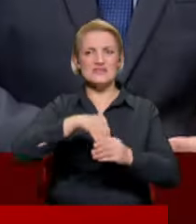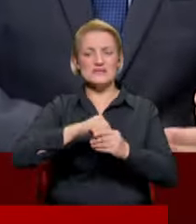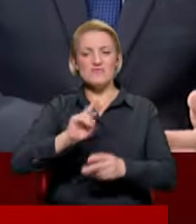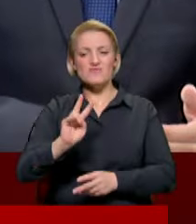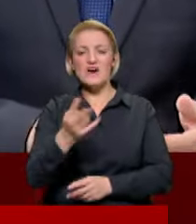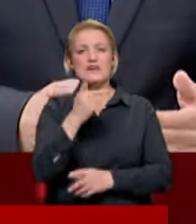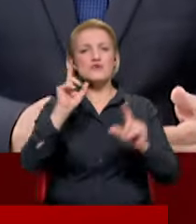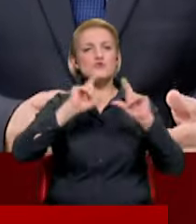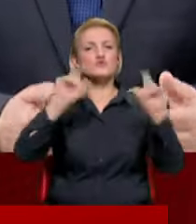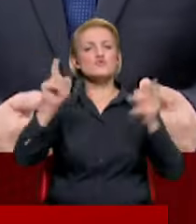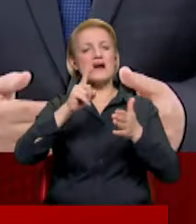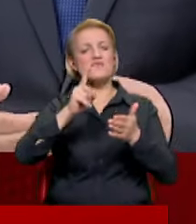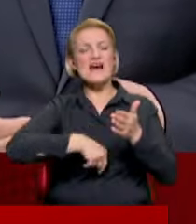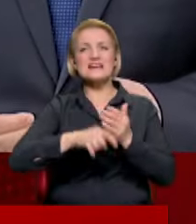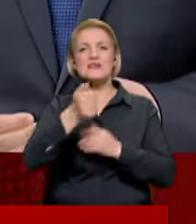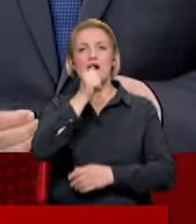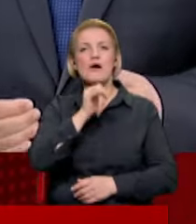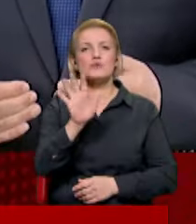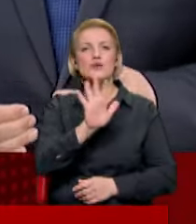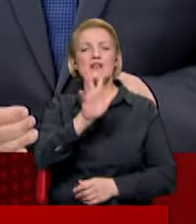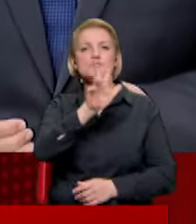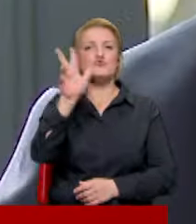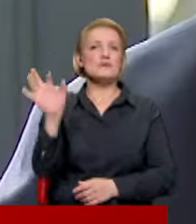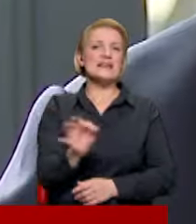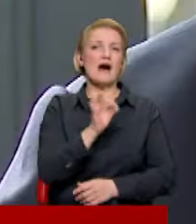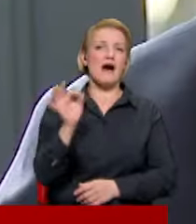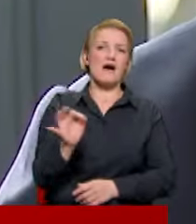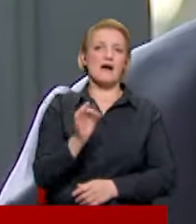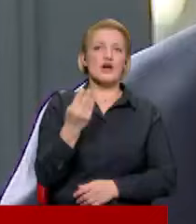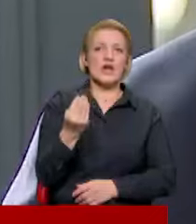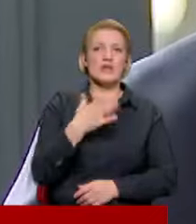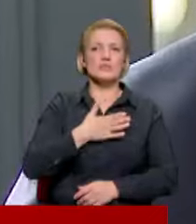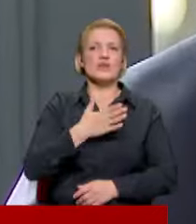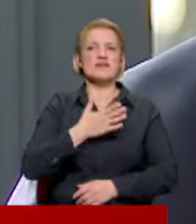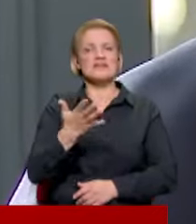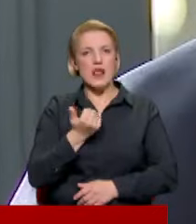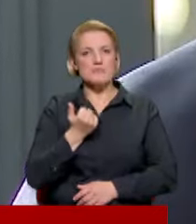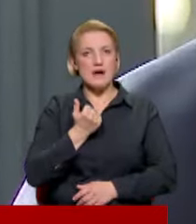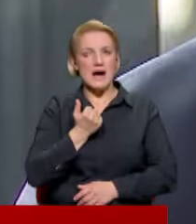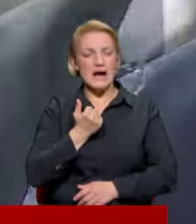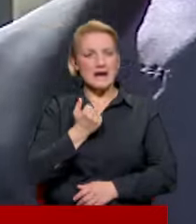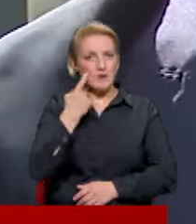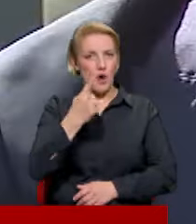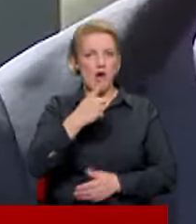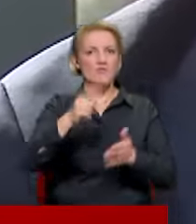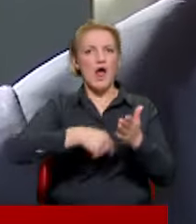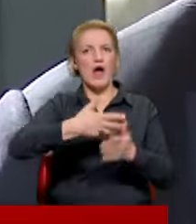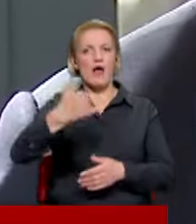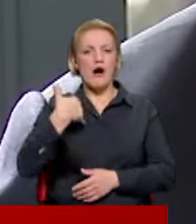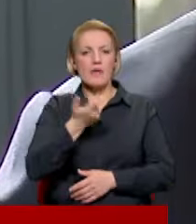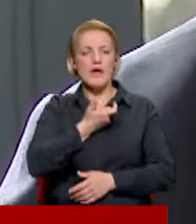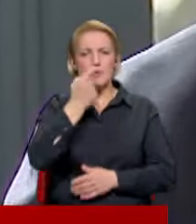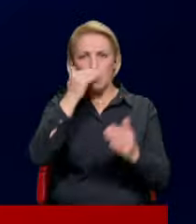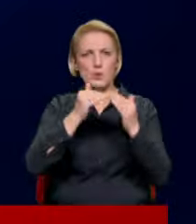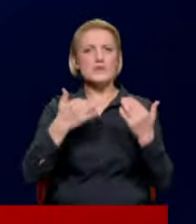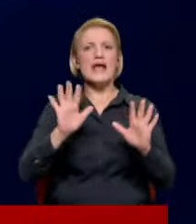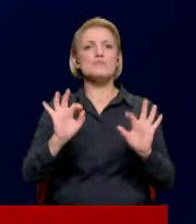vazgeçilen Kurumlar Vergisi tutarı 6503 milyar lira Vallahi iyi nefes alma ihtimali üzerinden vergi alalım Anayasaya aykırı Böyle